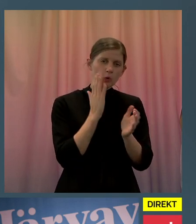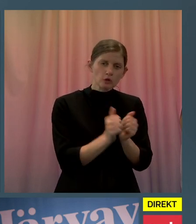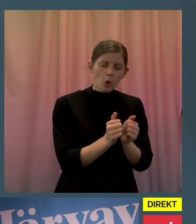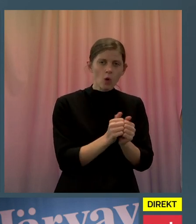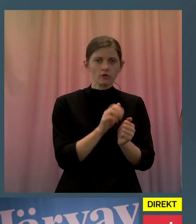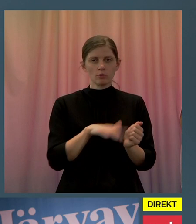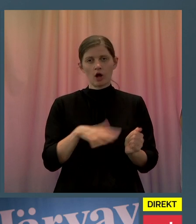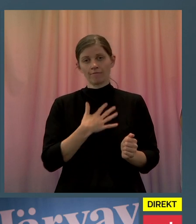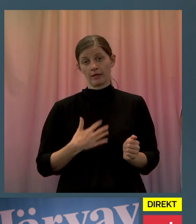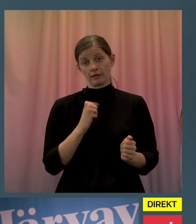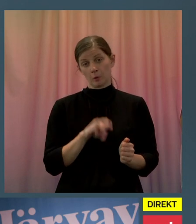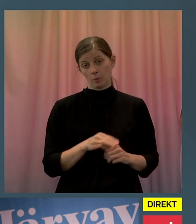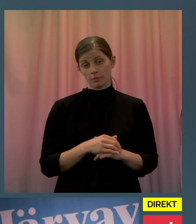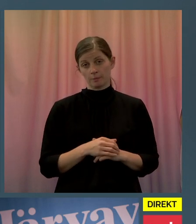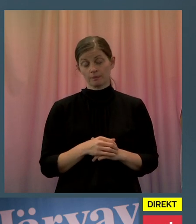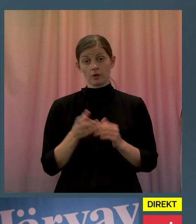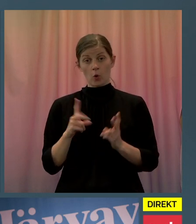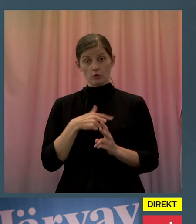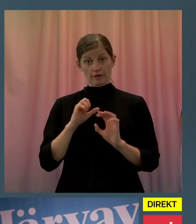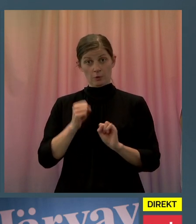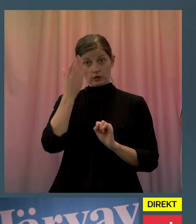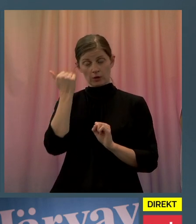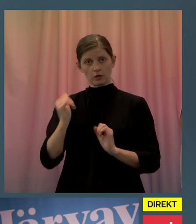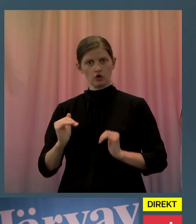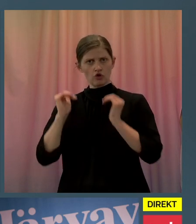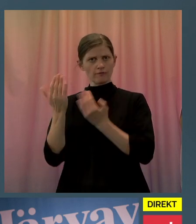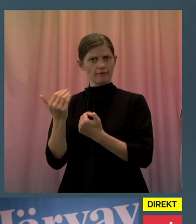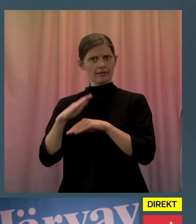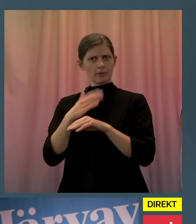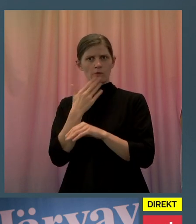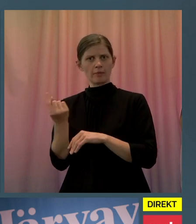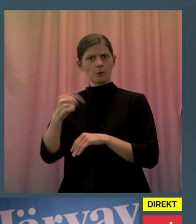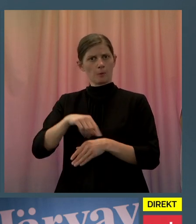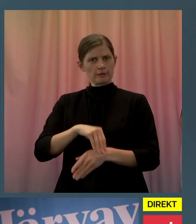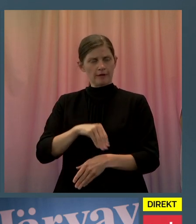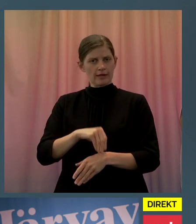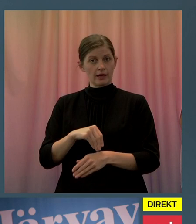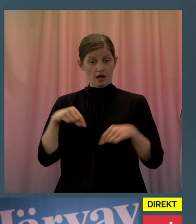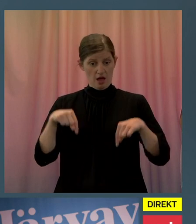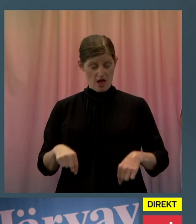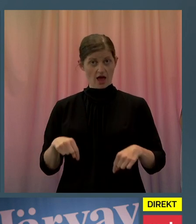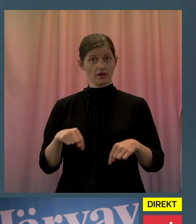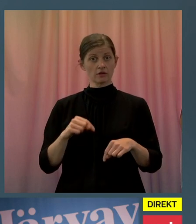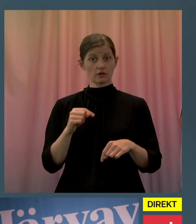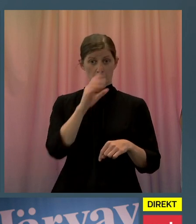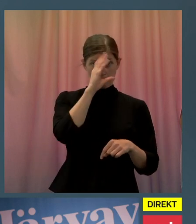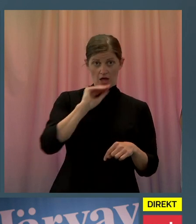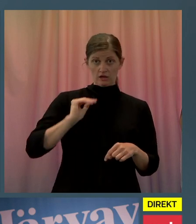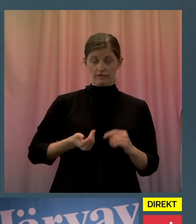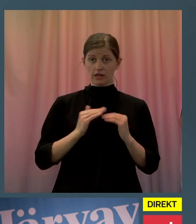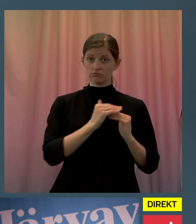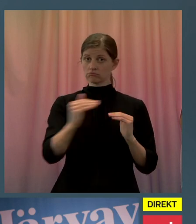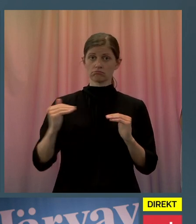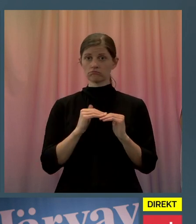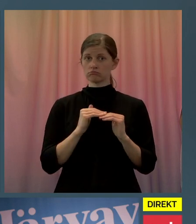ha hög förväntan på den som kommer hit. Här råder jämlikhet mellan könen. I Sverige jobbar både